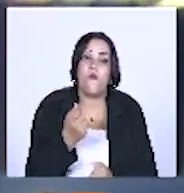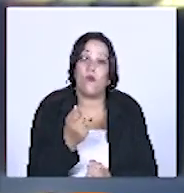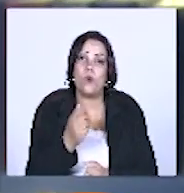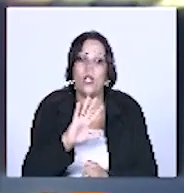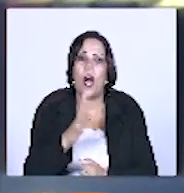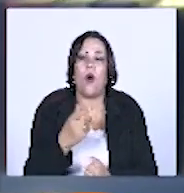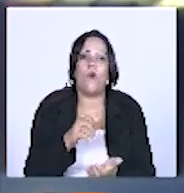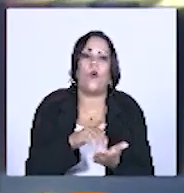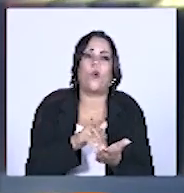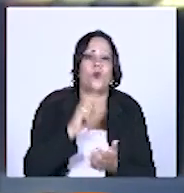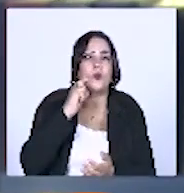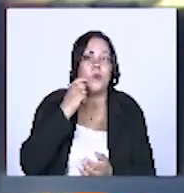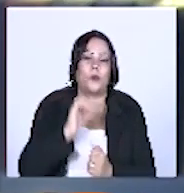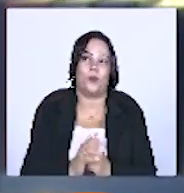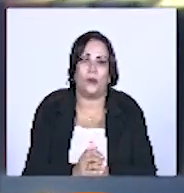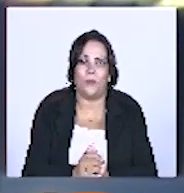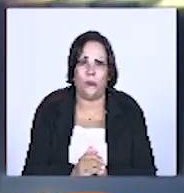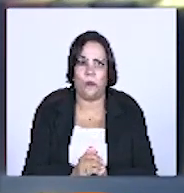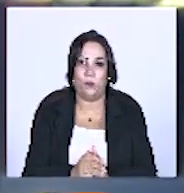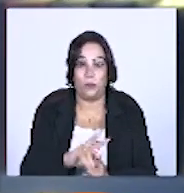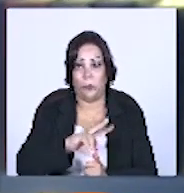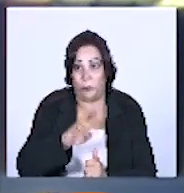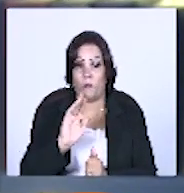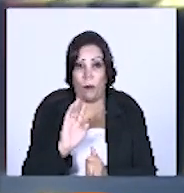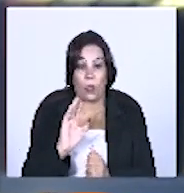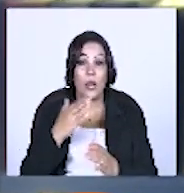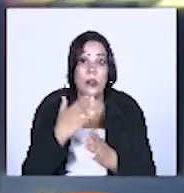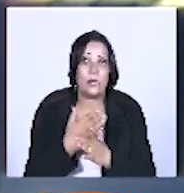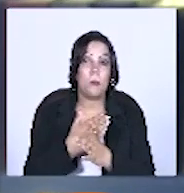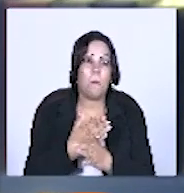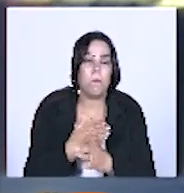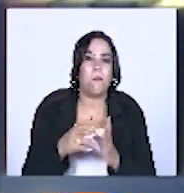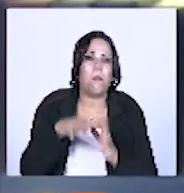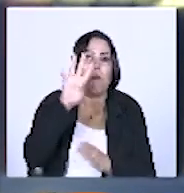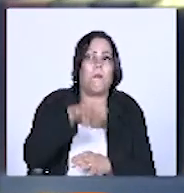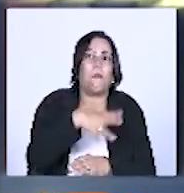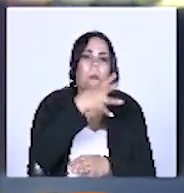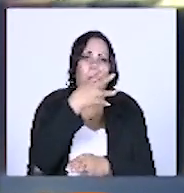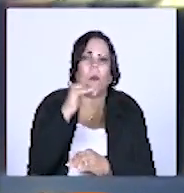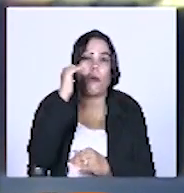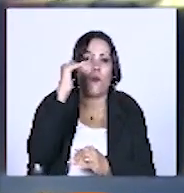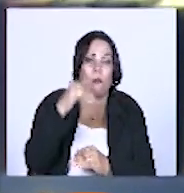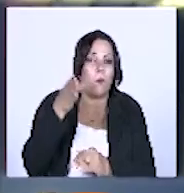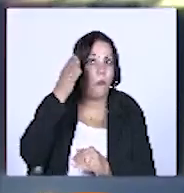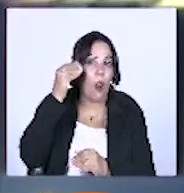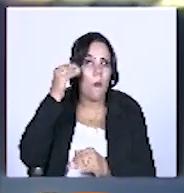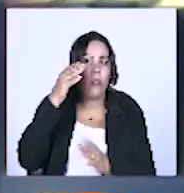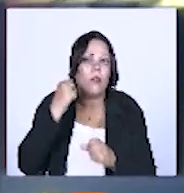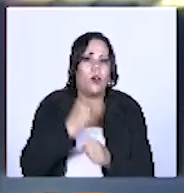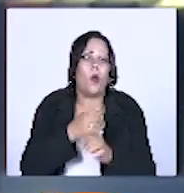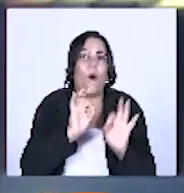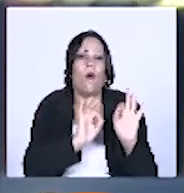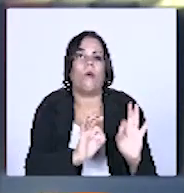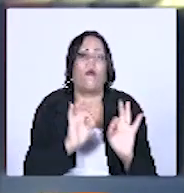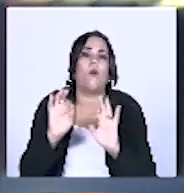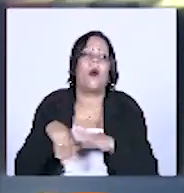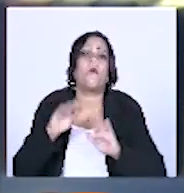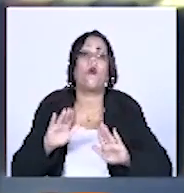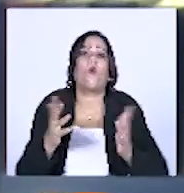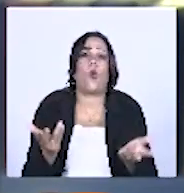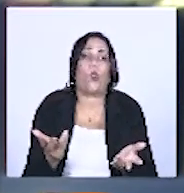او عيني لان قاعده البيانات المستخدمه في الحاله دي هي تستخدم في الحاله